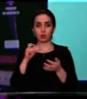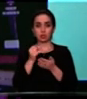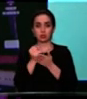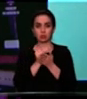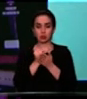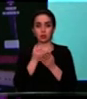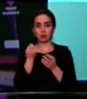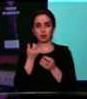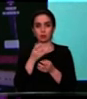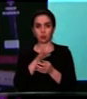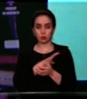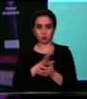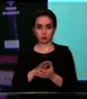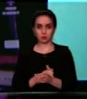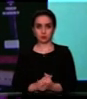ham kam bo'lgan.